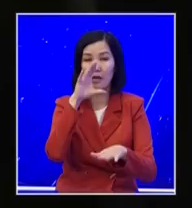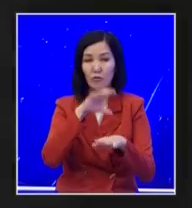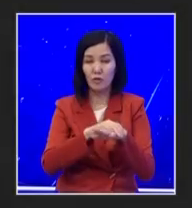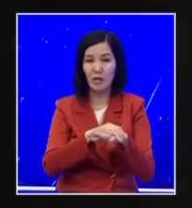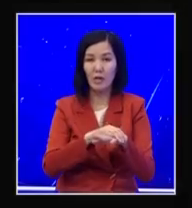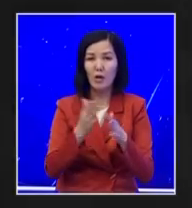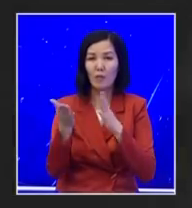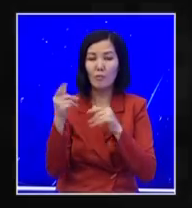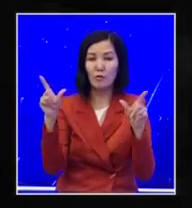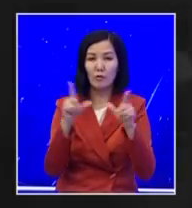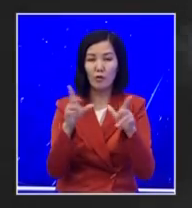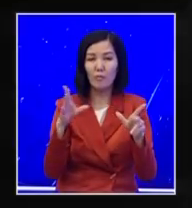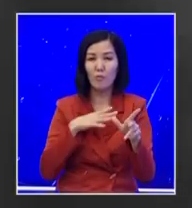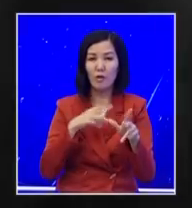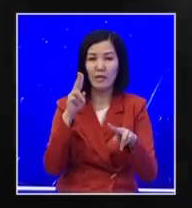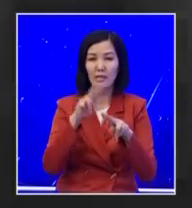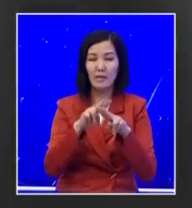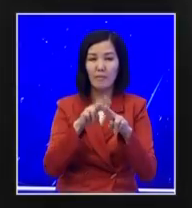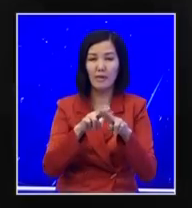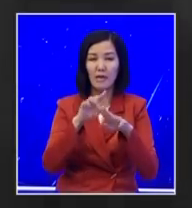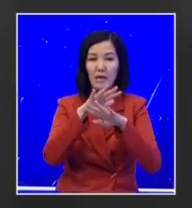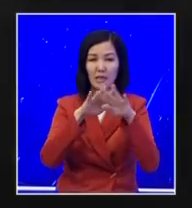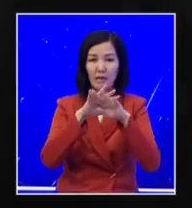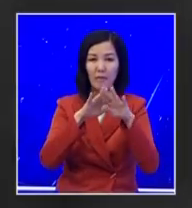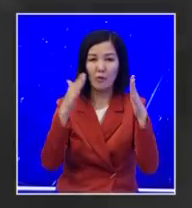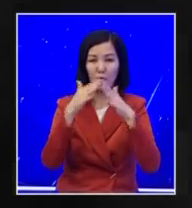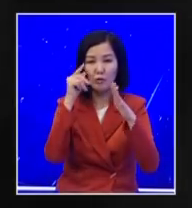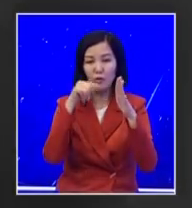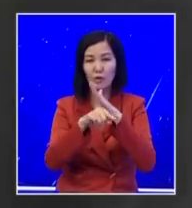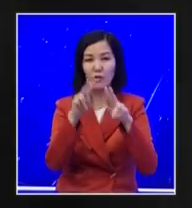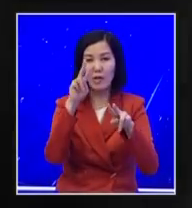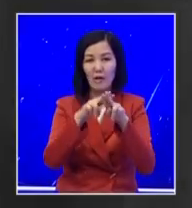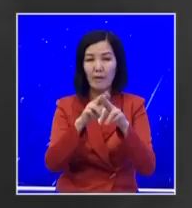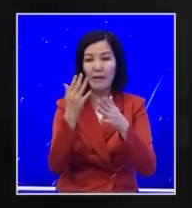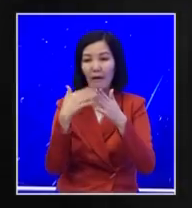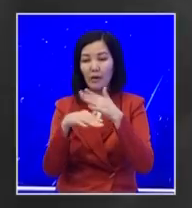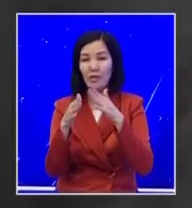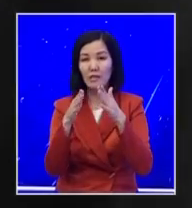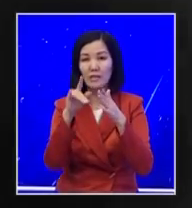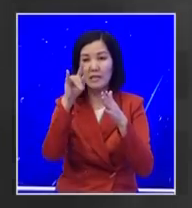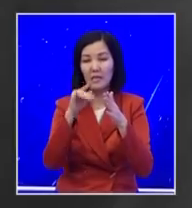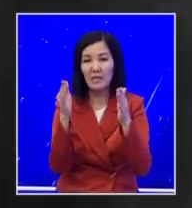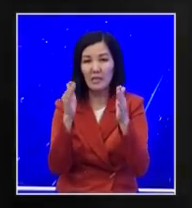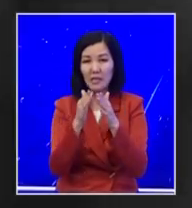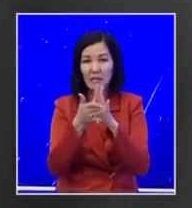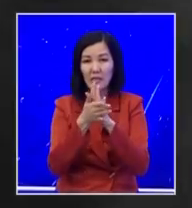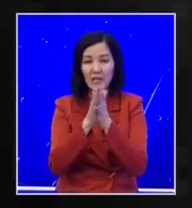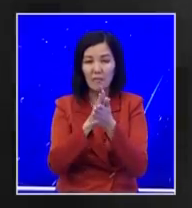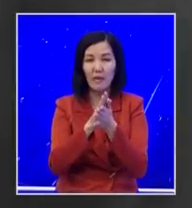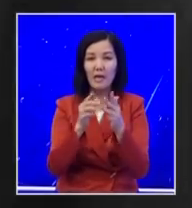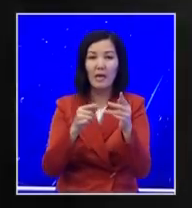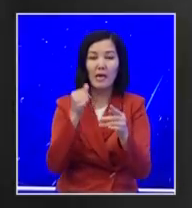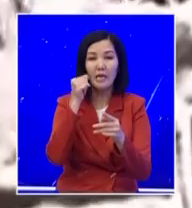дүкен болған бір бөлмелі темір шарбақпен бекітілген үйге қамайды. Қашайын десе терезесі кішкентай, адам сыймайды. Ертесі